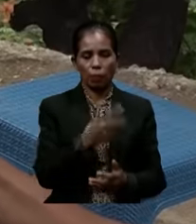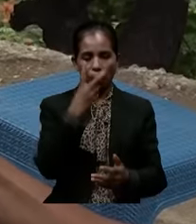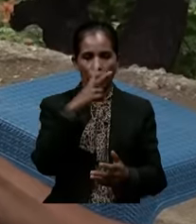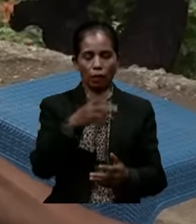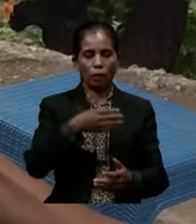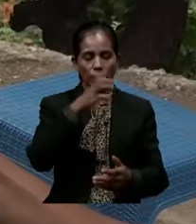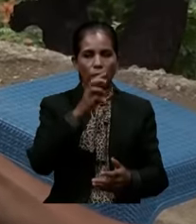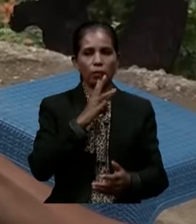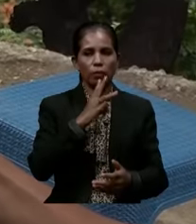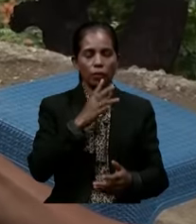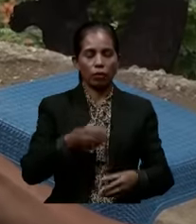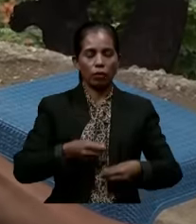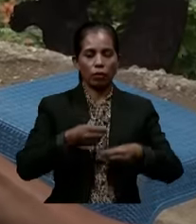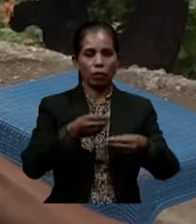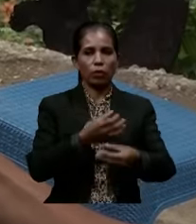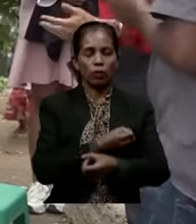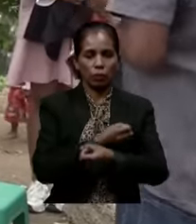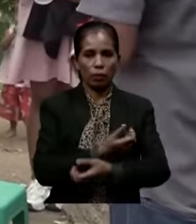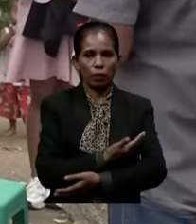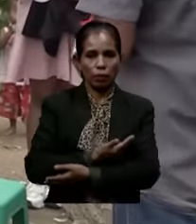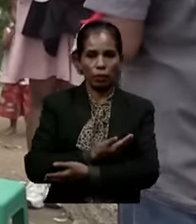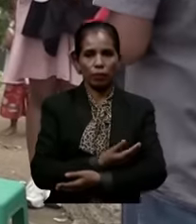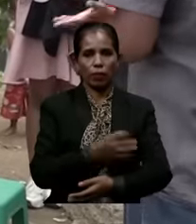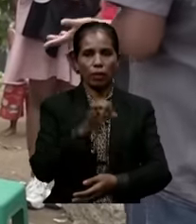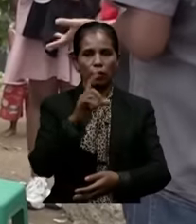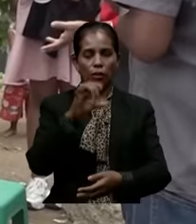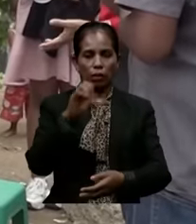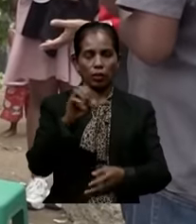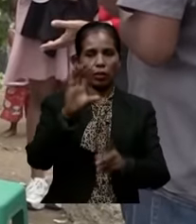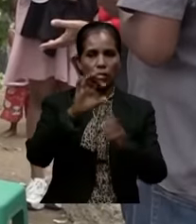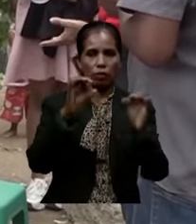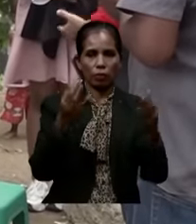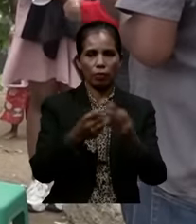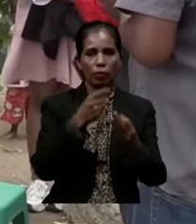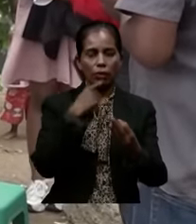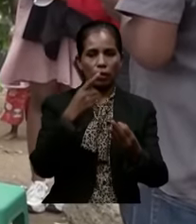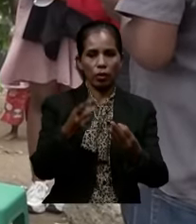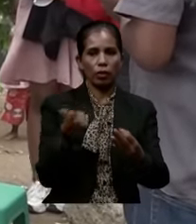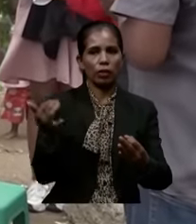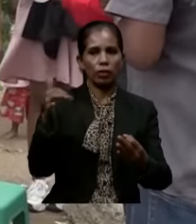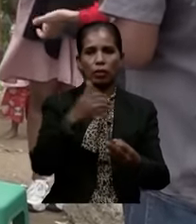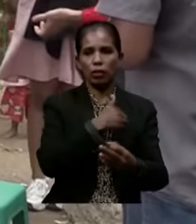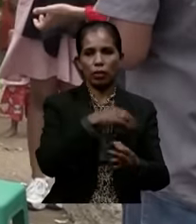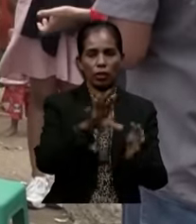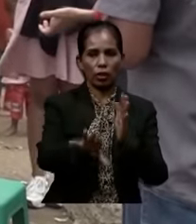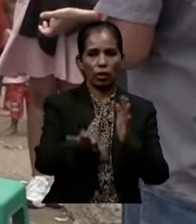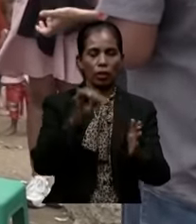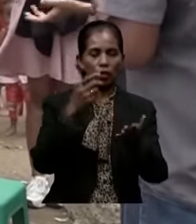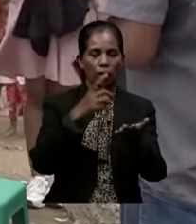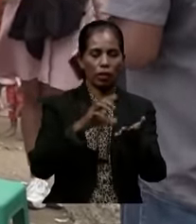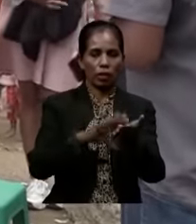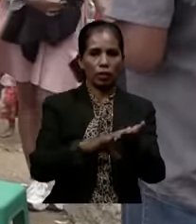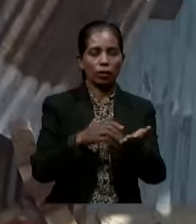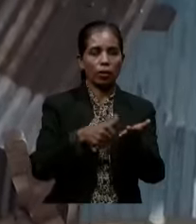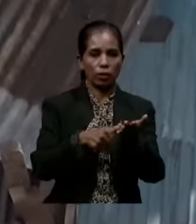hemu be mana par fosus la barik ne Feliciano dos Santos hane san sefi familia hateten durante ne sira se da ketan notifikasaun si